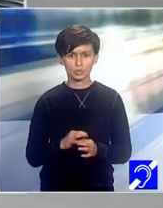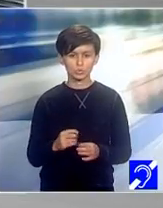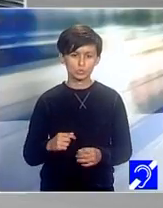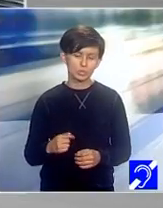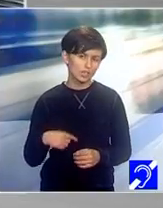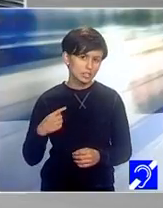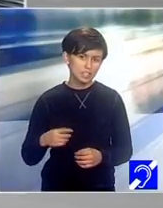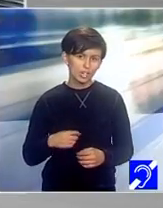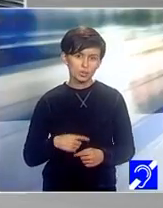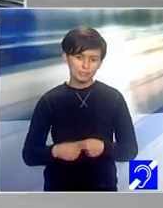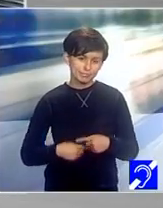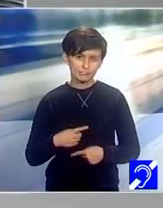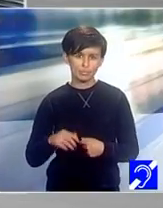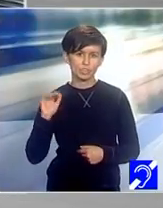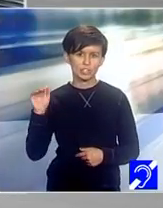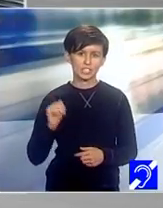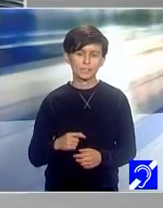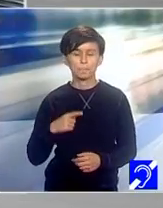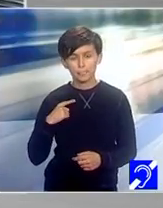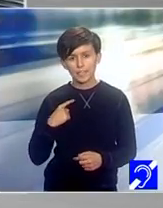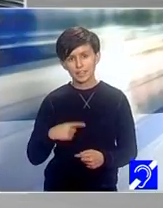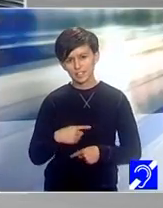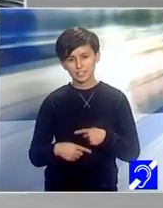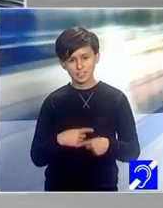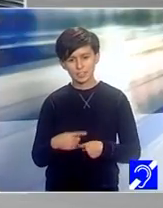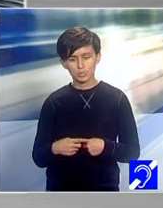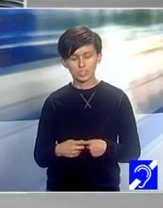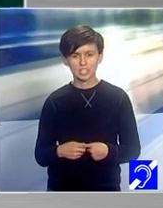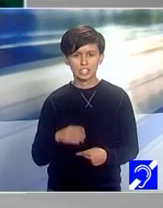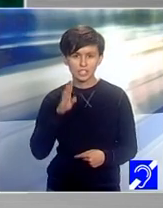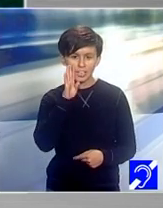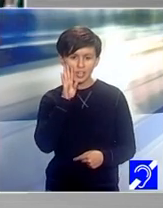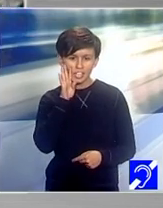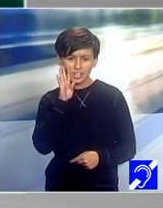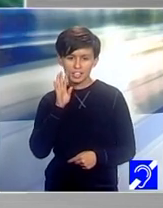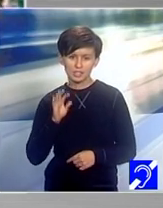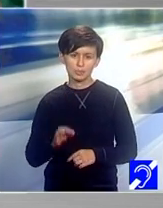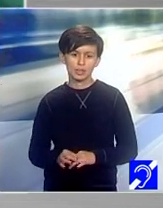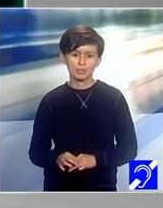de la bunica lui, adică mama lui socră mea, vesta asta.